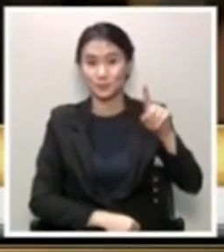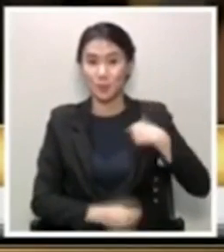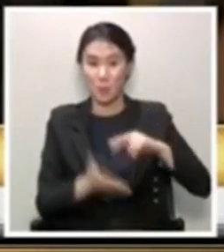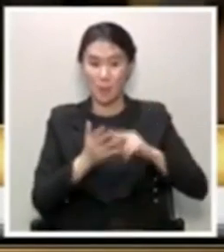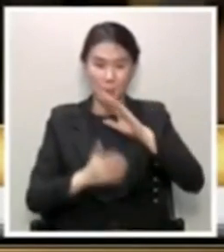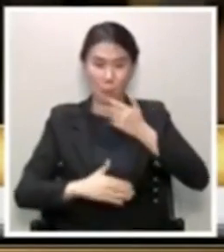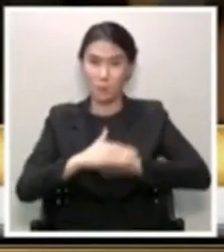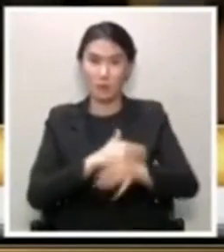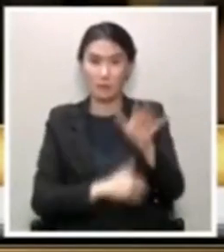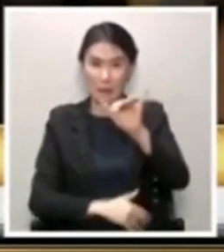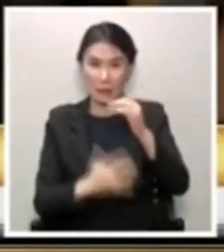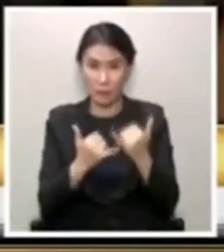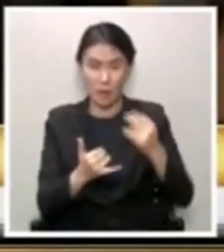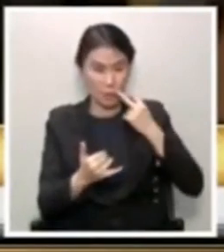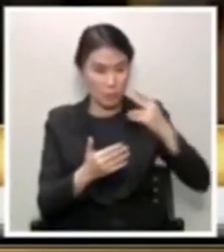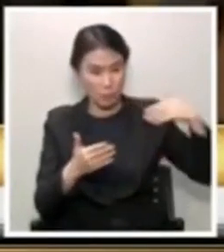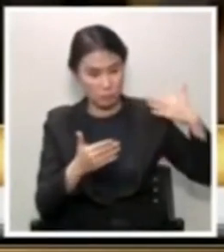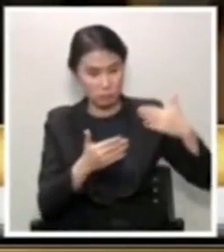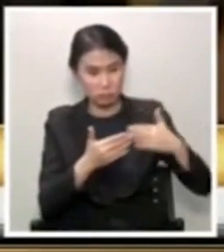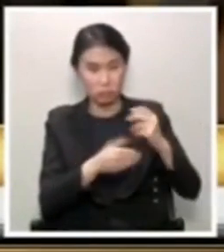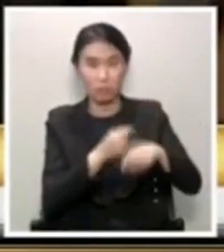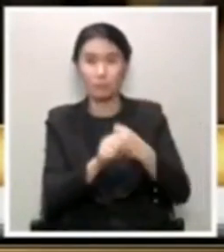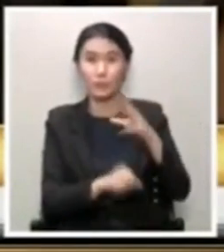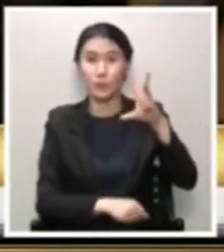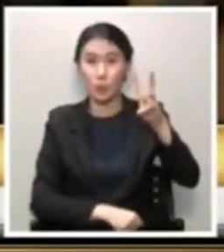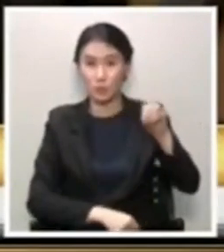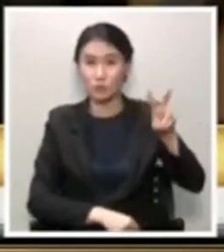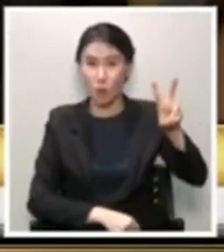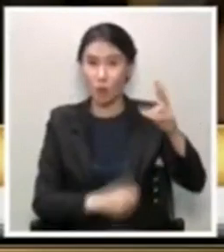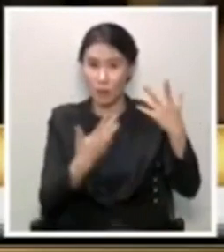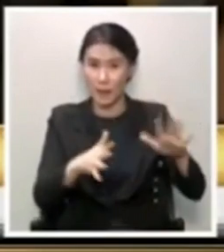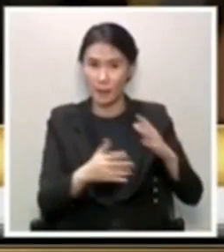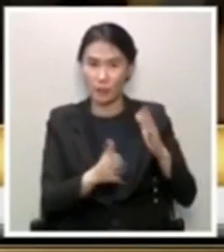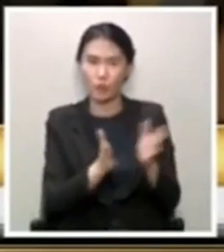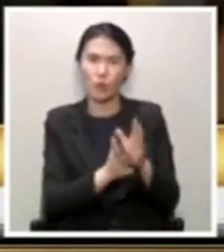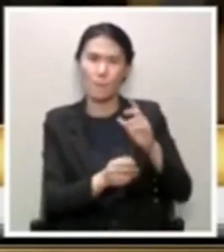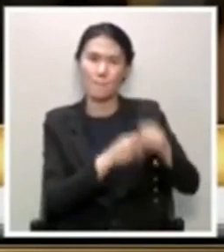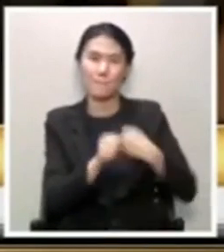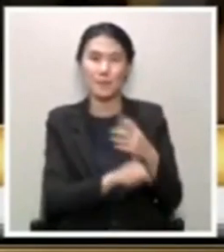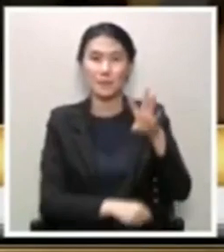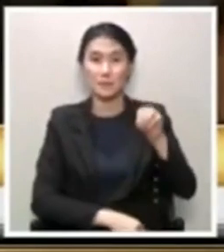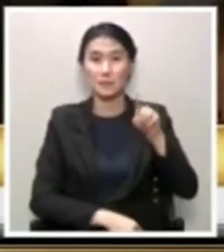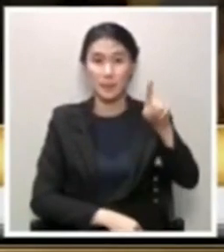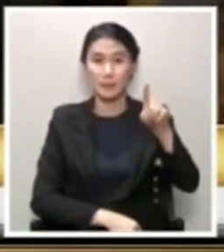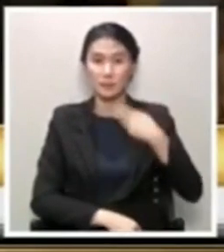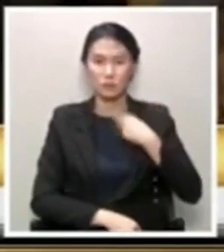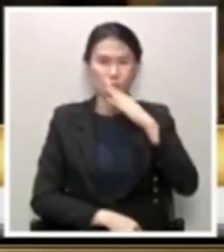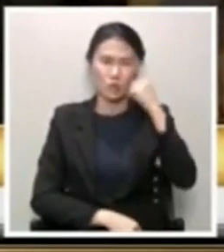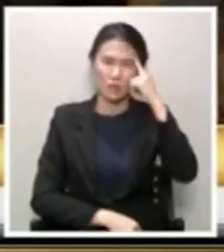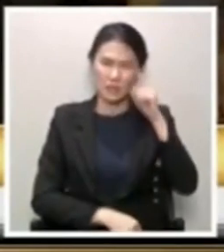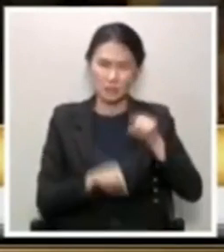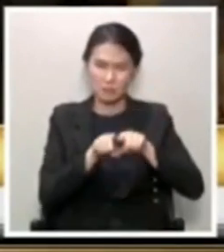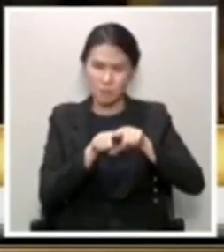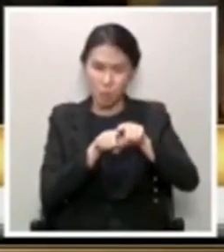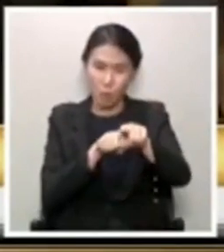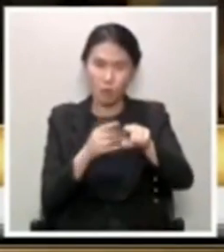ครับแล้ววันนี้เราเดินทางมาถึงปี2562 41ปีผ่านไปแทนที่เราจะคิดขึ้นหน้าเ